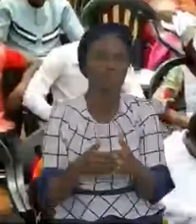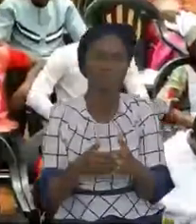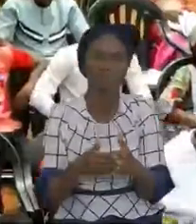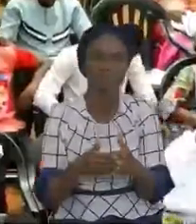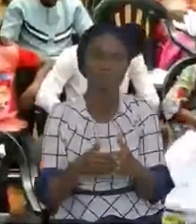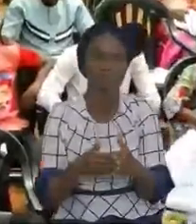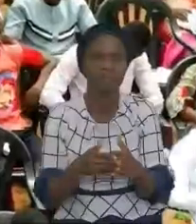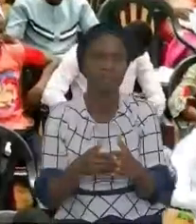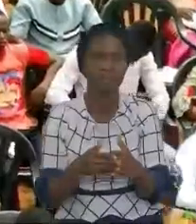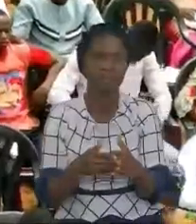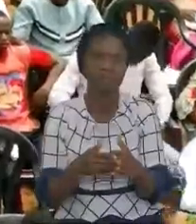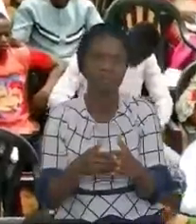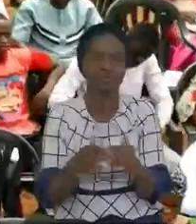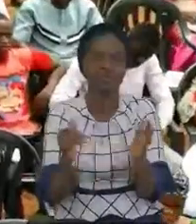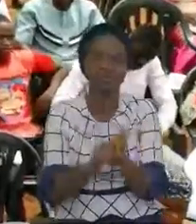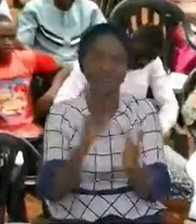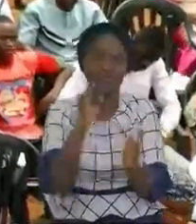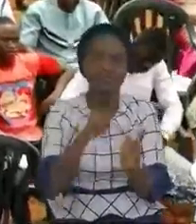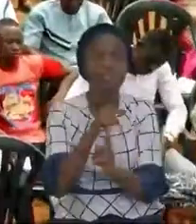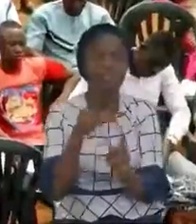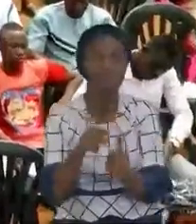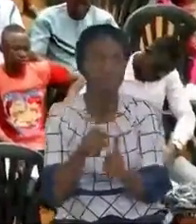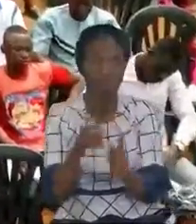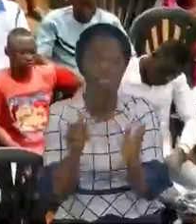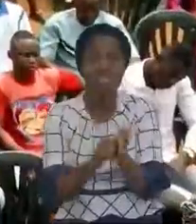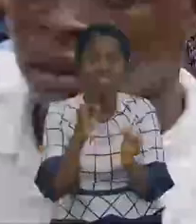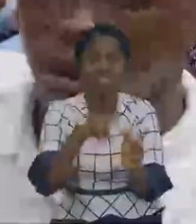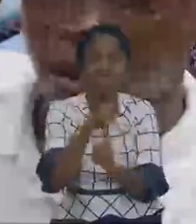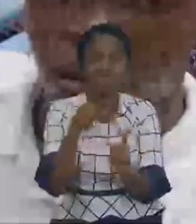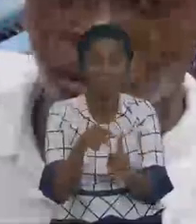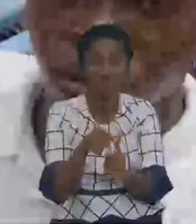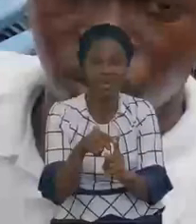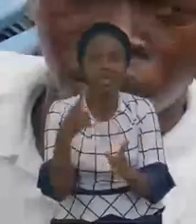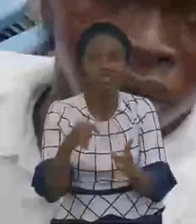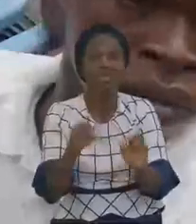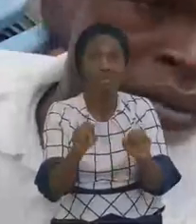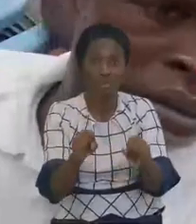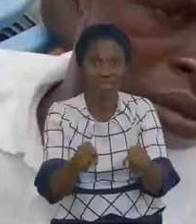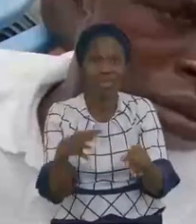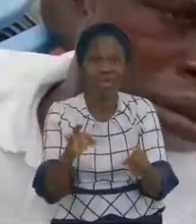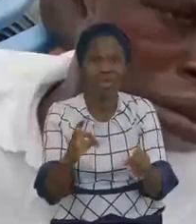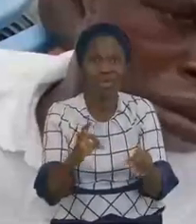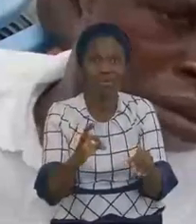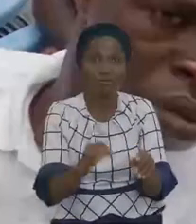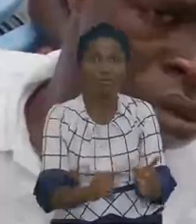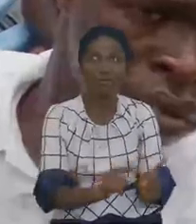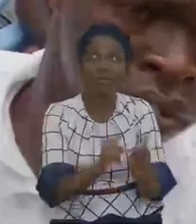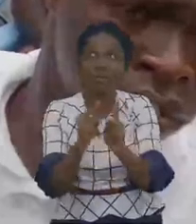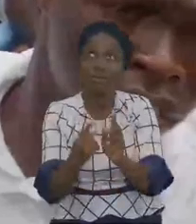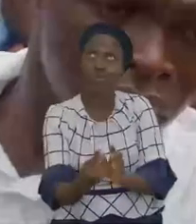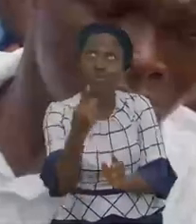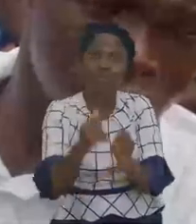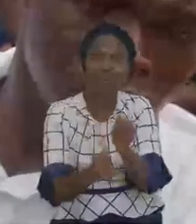C'est en ce moment que les possibilités de monter plus haut se produiront dans ta vie.